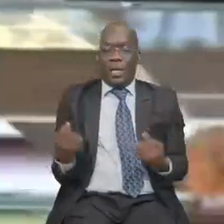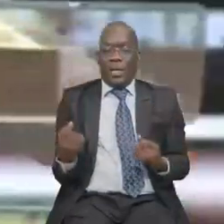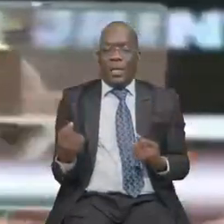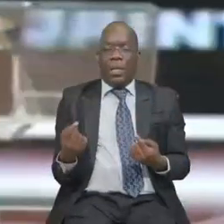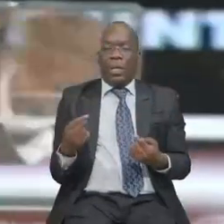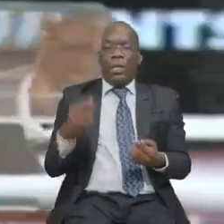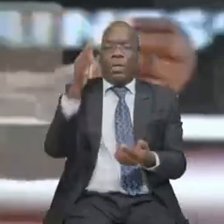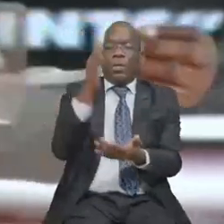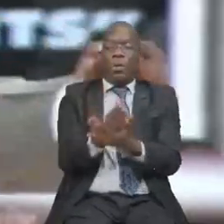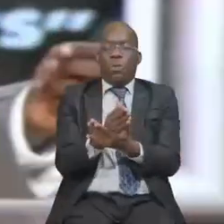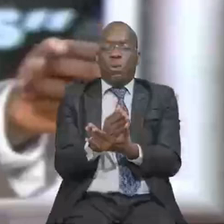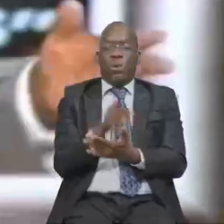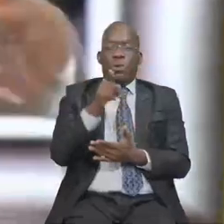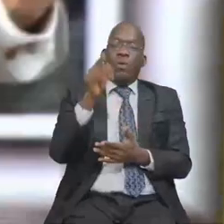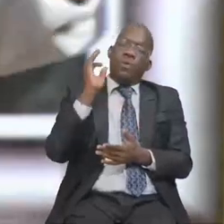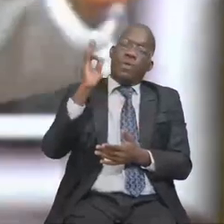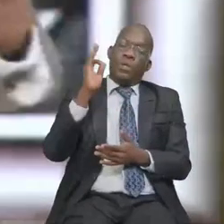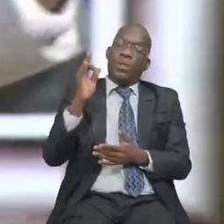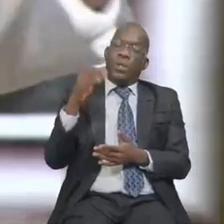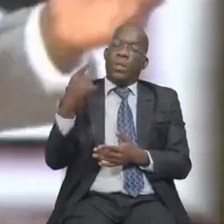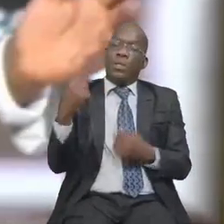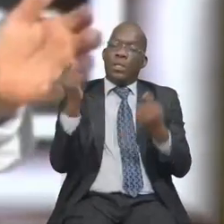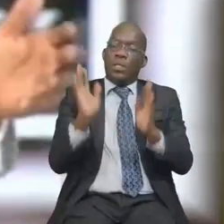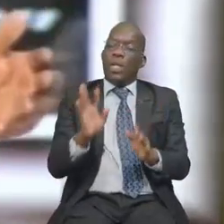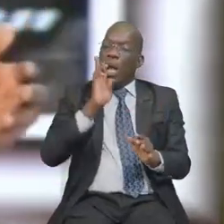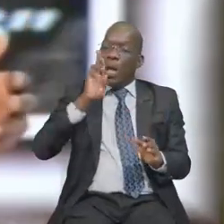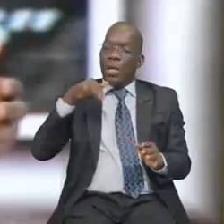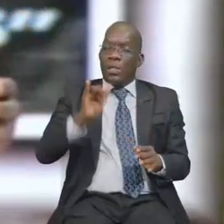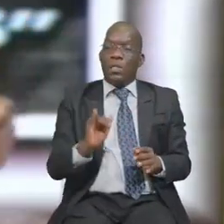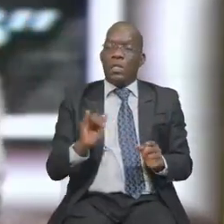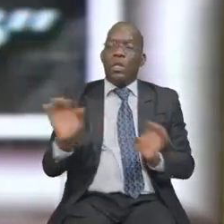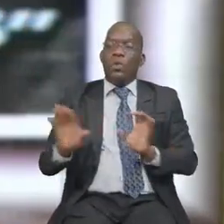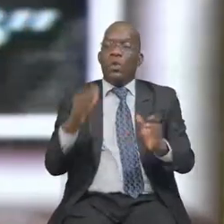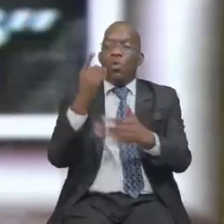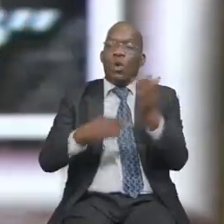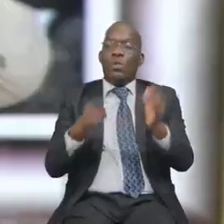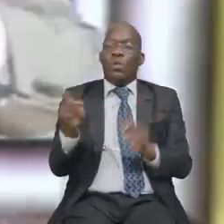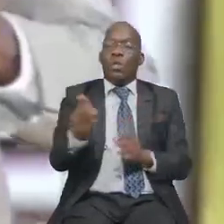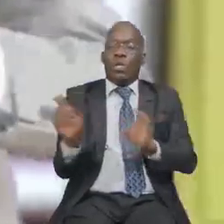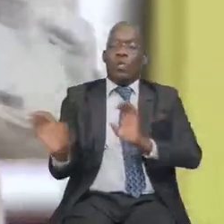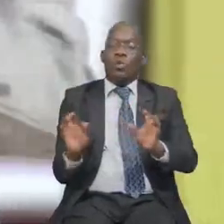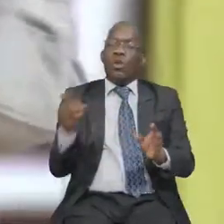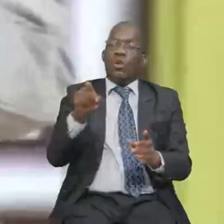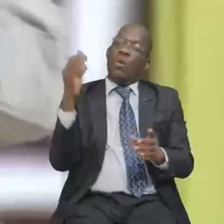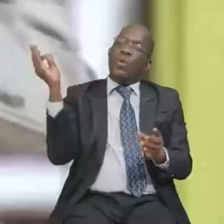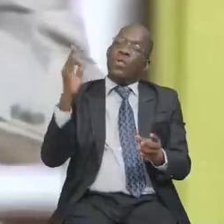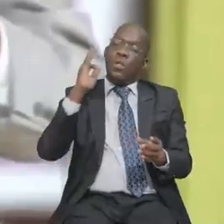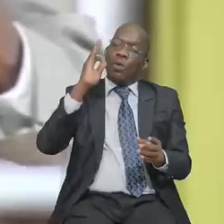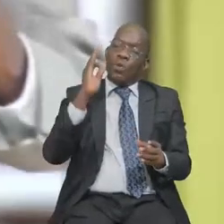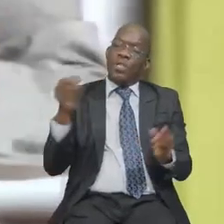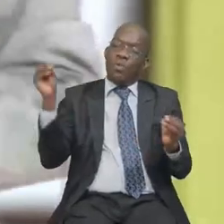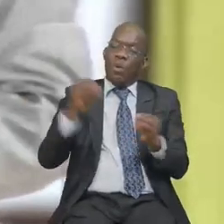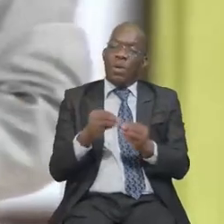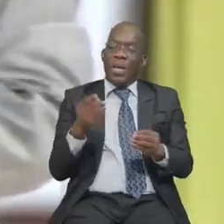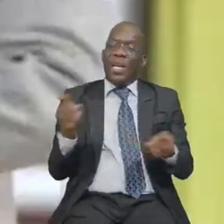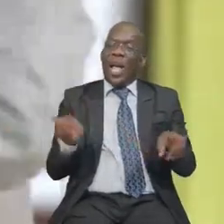touchés. Tu prêches et les pécheurs font ce qu'ils font. Tu prêches davantage. Et les pécheurs, c'est comme s'ils ne prêtent